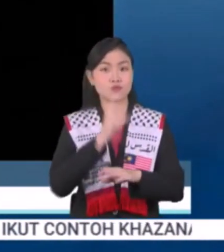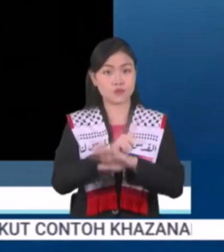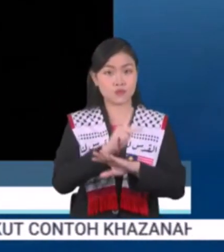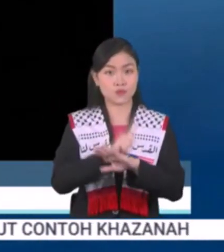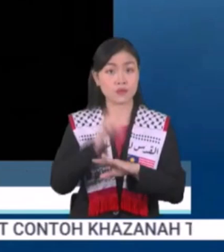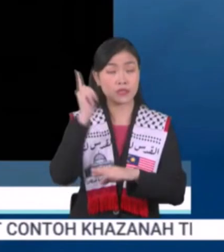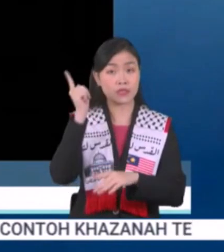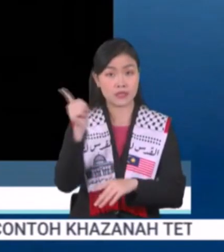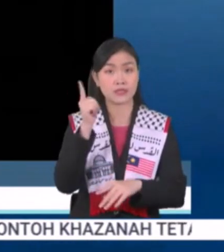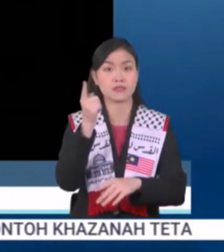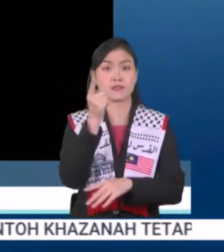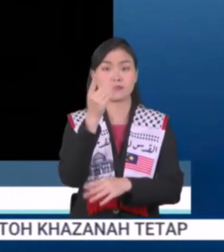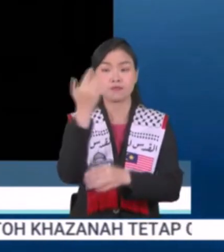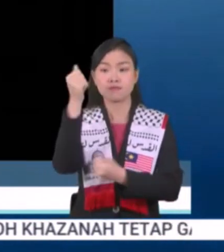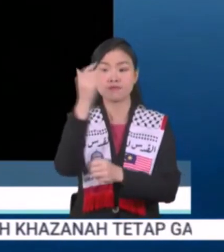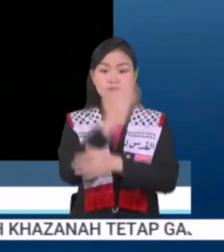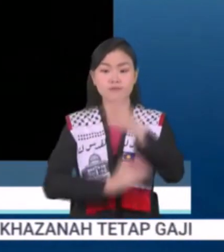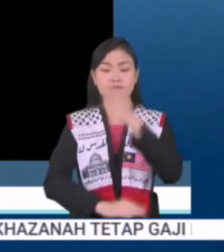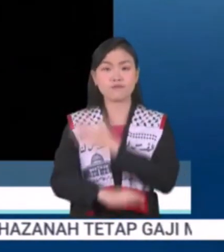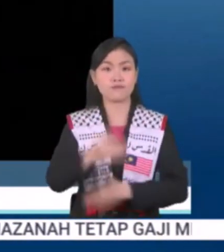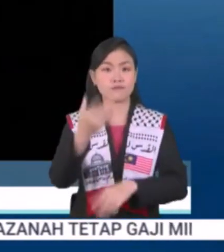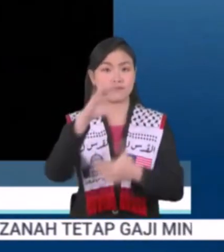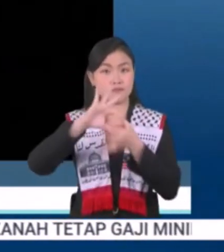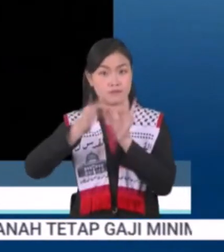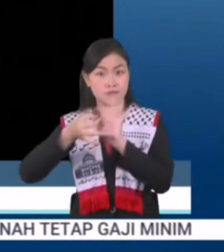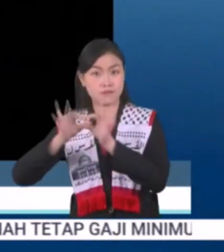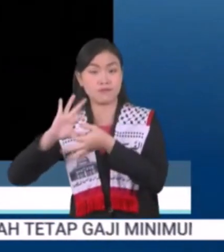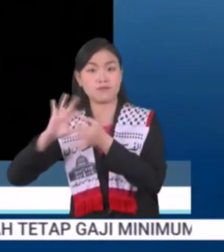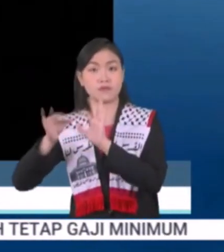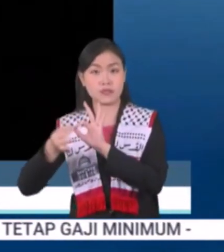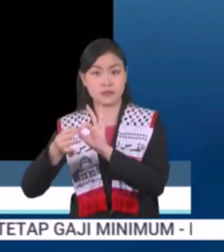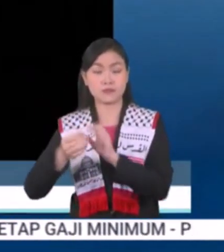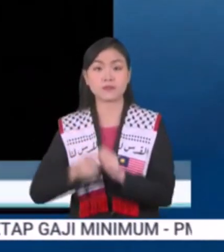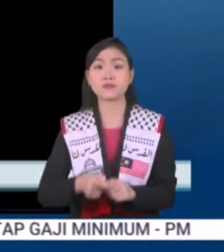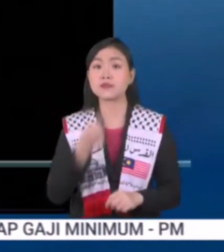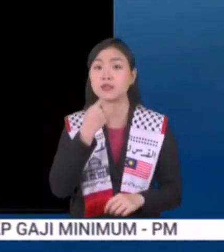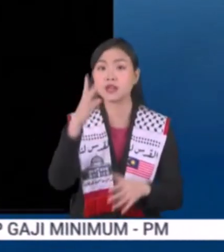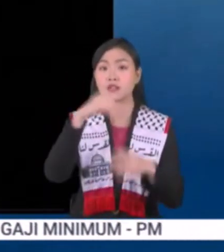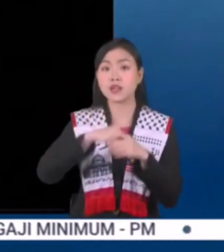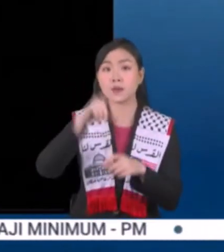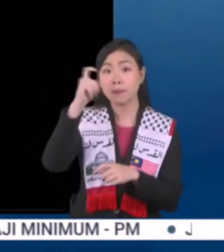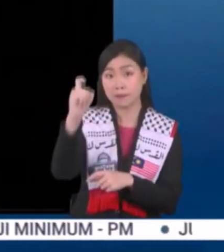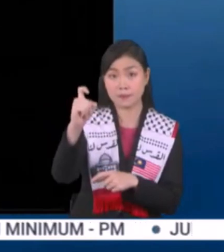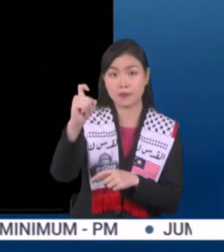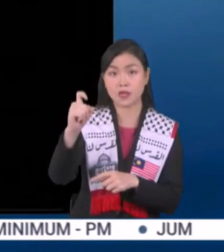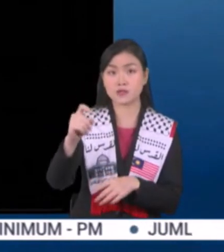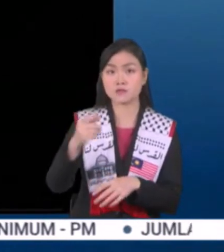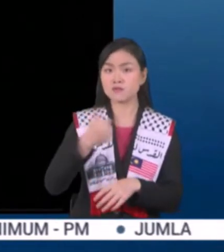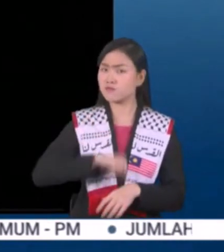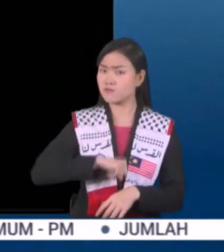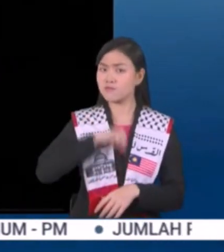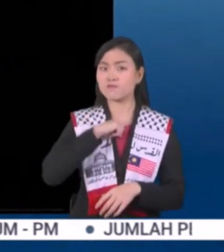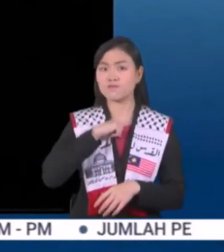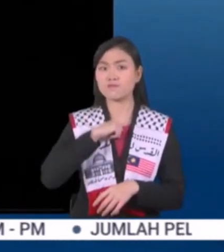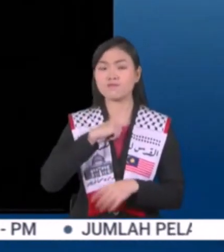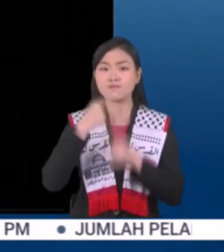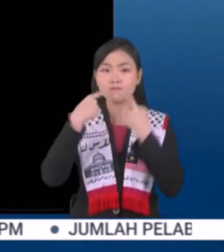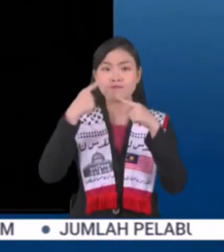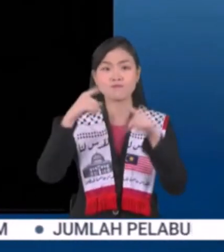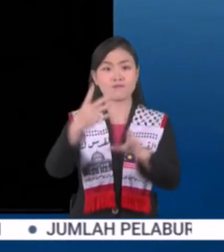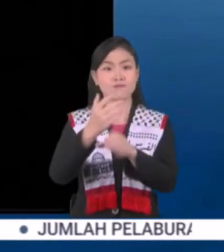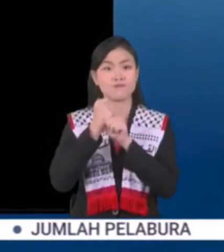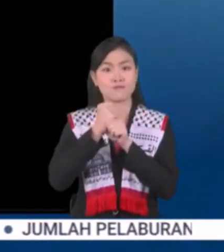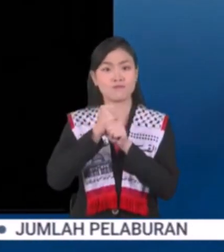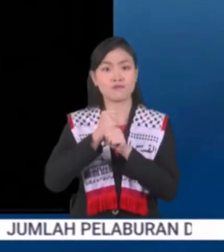Paralimpik Paris 2024. Beliau menerusi X menzahirkan rasa bangga atas kejayaan membawa pulang pingat